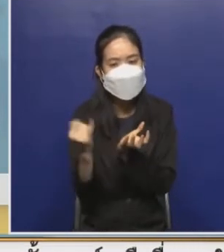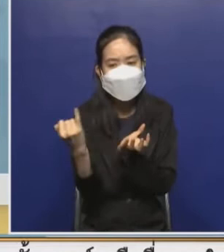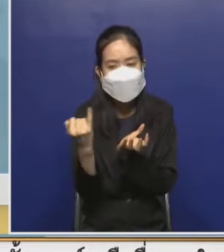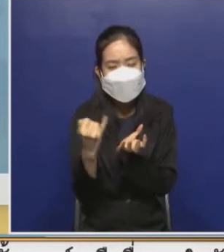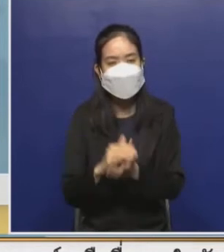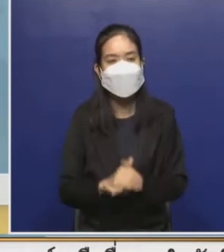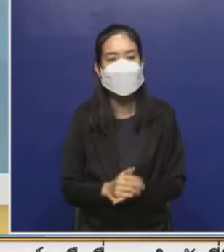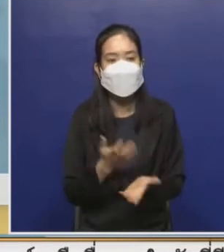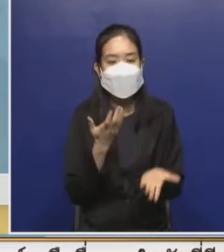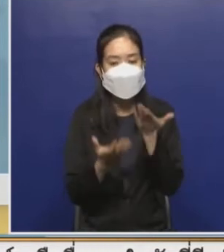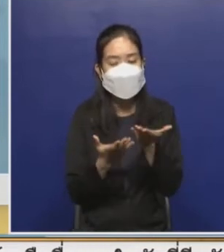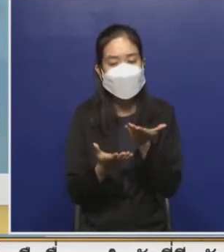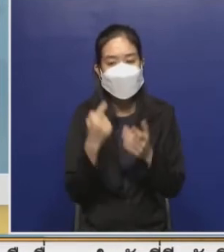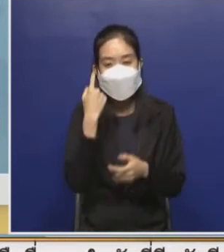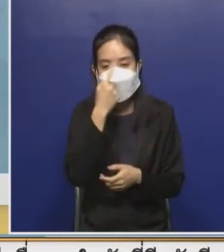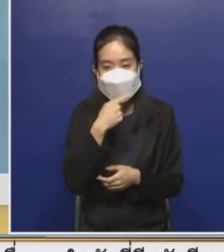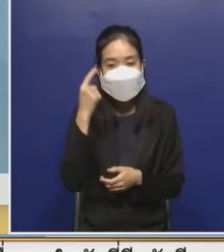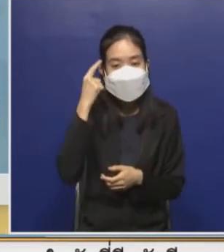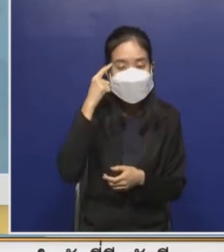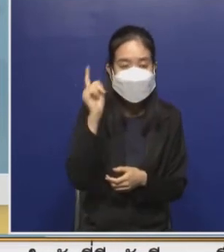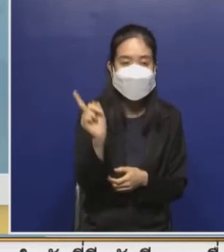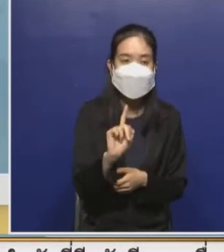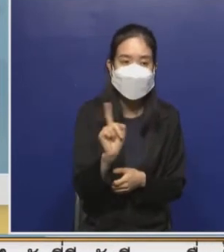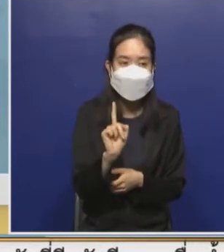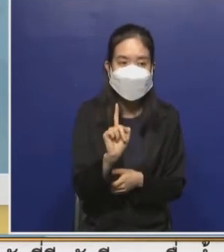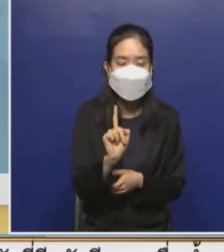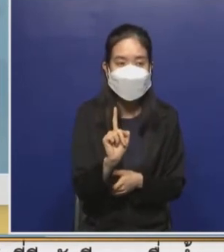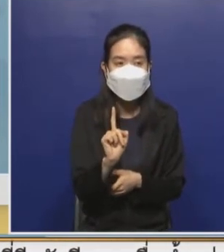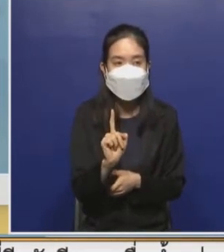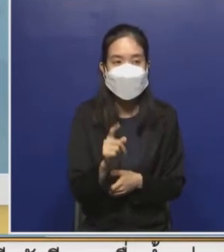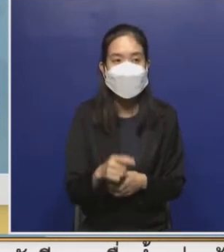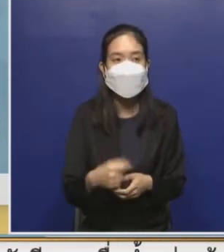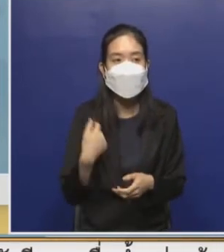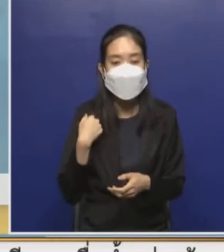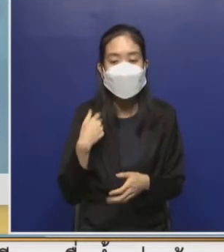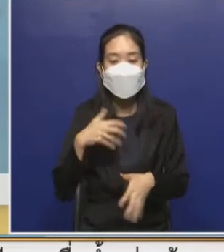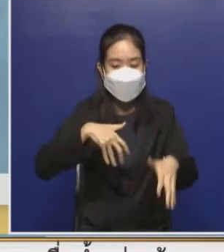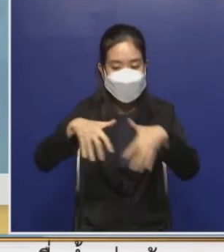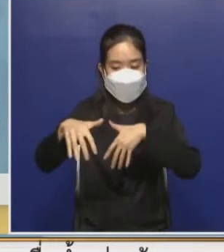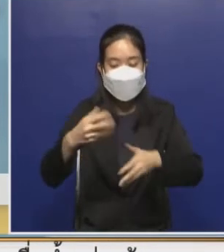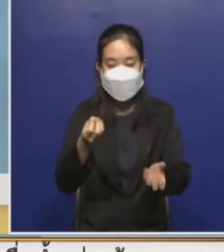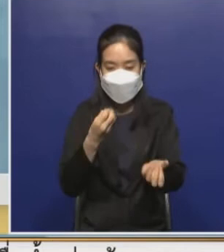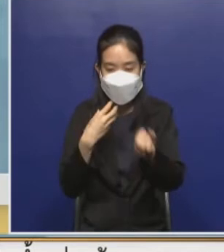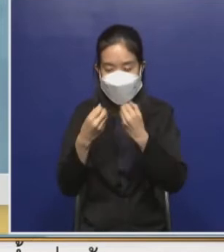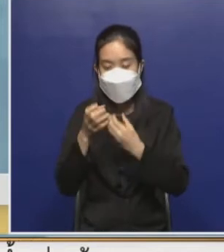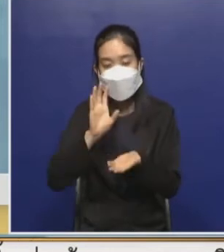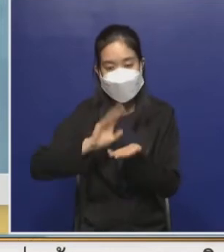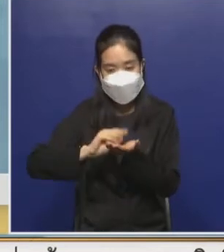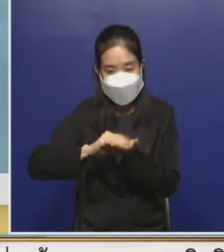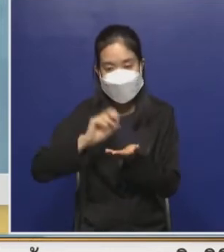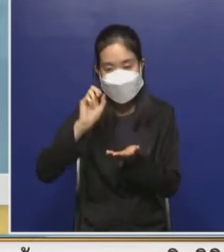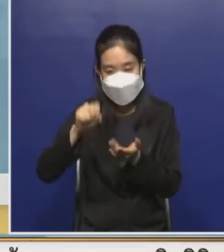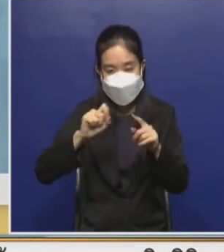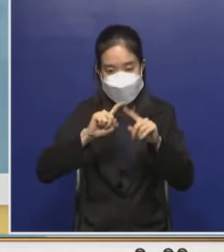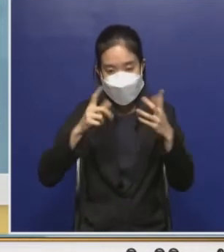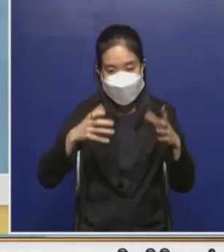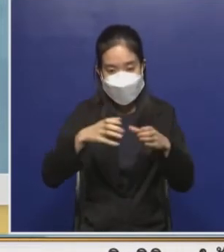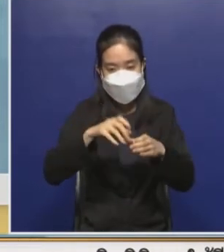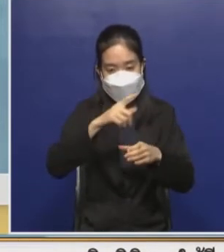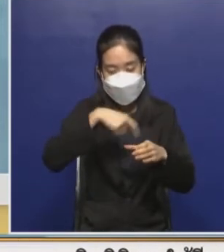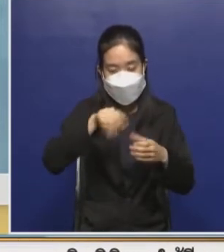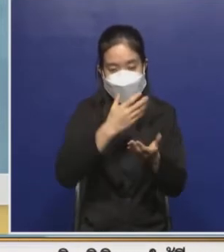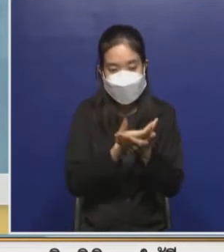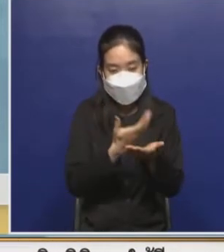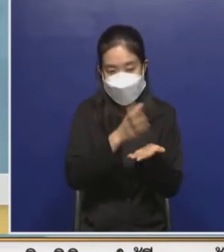การรบฟัคามคดเห็นเพื่อจัทำงบประมาณของสมรับงานมีสองส่นส่วแกครฟงจประชาชนส่วที่ 2 จากนวยรบงบประมาณ